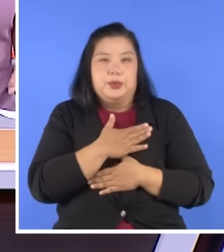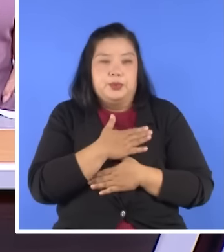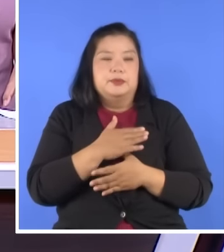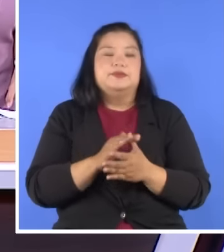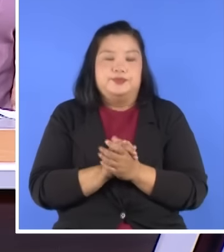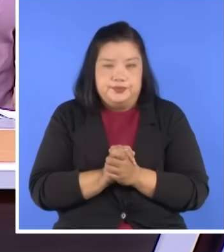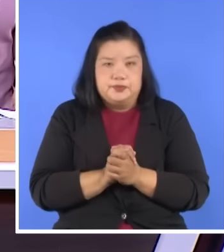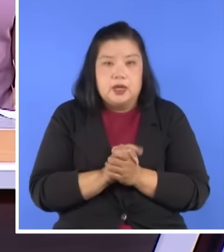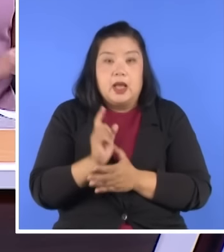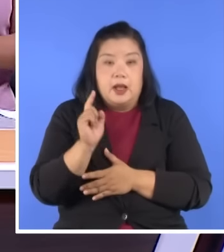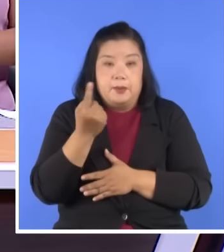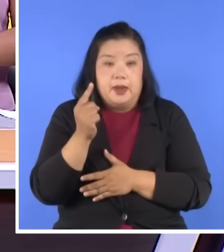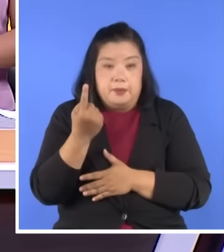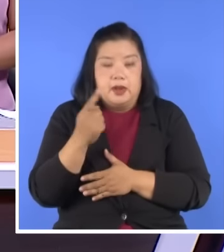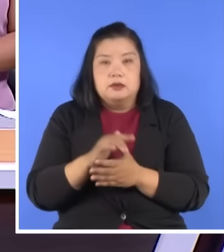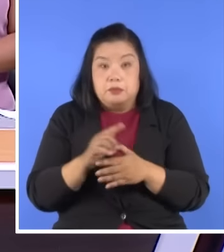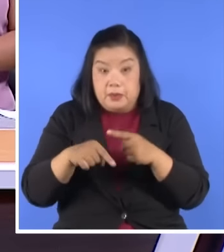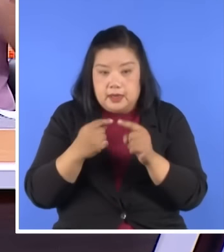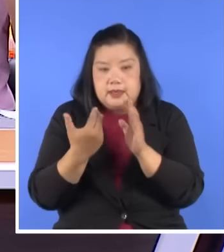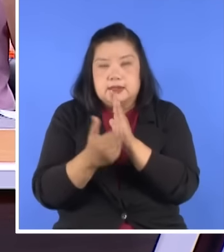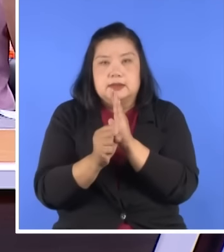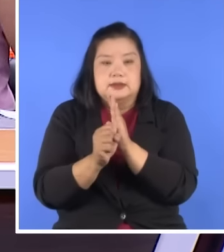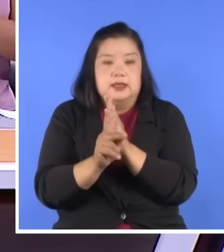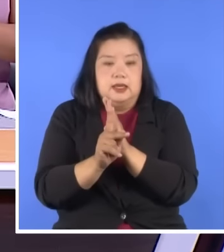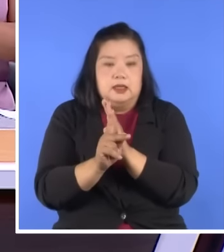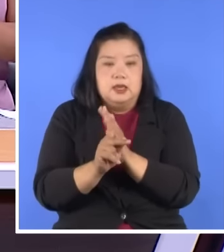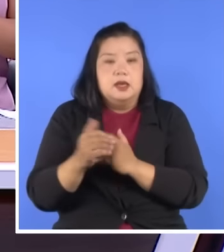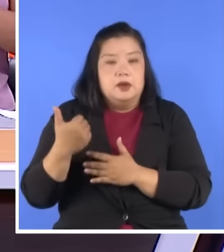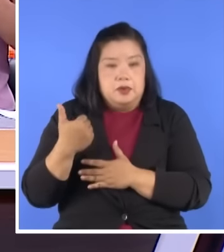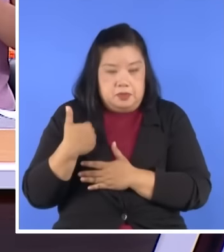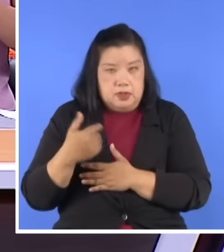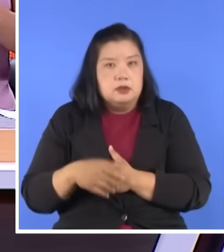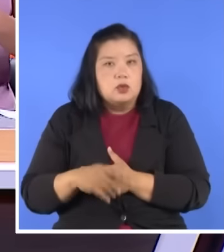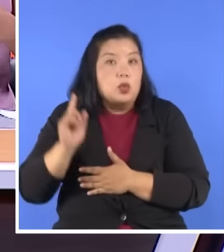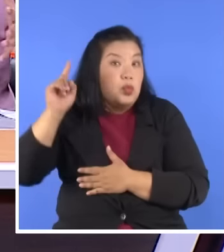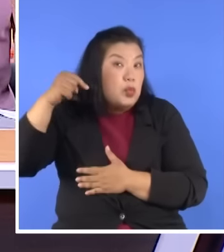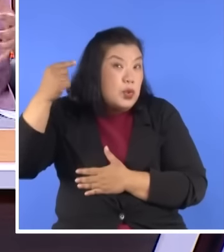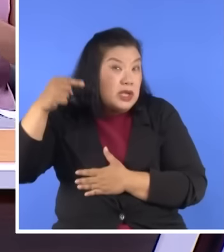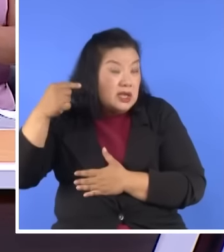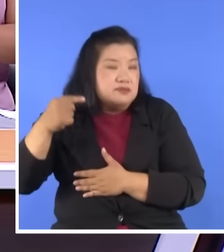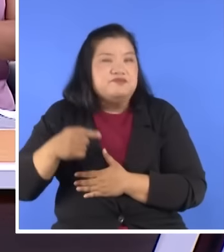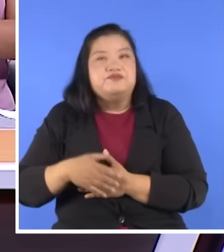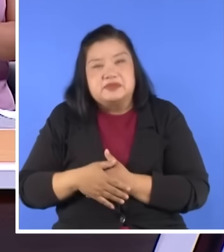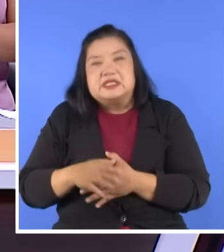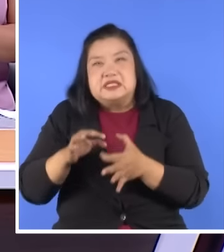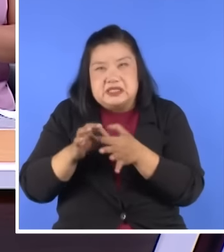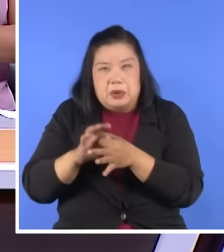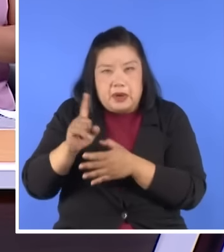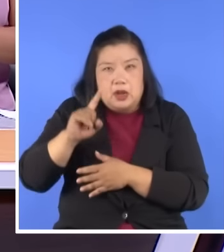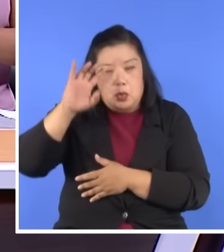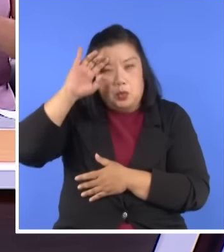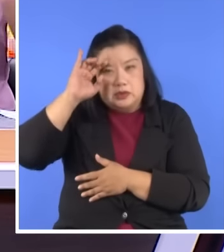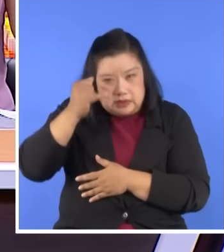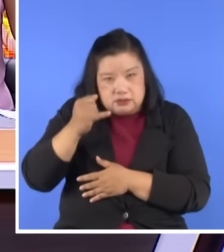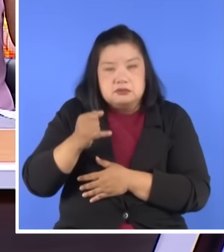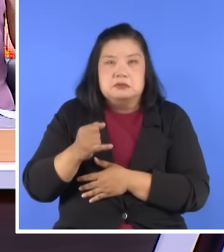เรื่องนี้ที่ศรีสะเกษคุณผู้ชมคะหญิงคนนี้เธอมีอาการทางจิตอาละวาดกลางสนามกีฬาในมหาวิทยาลัยเลย